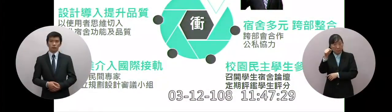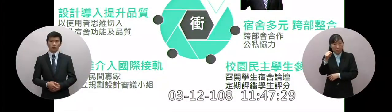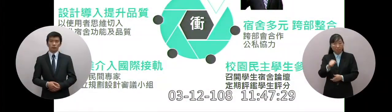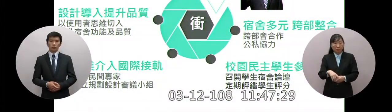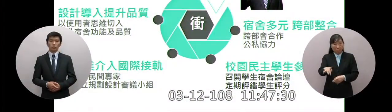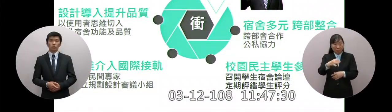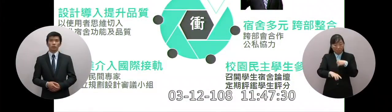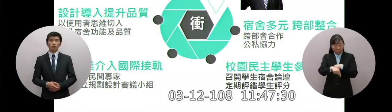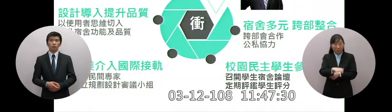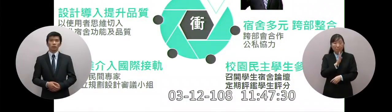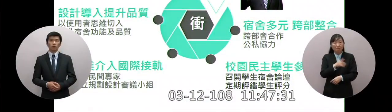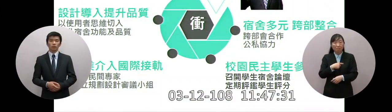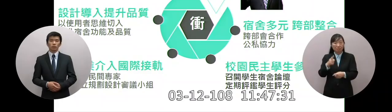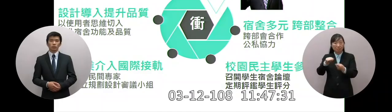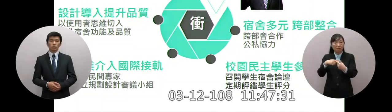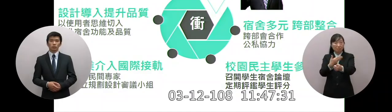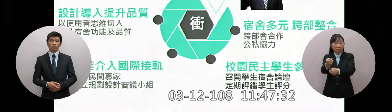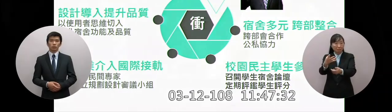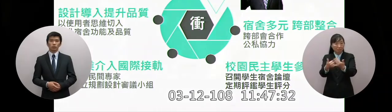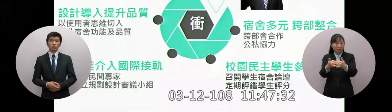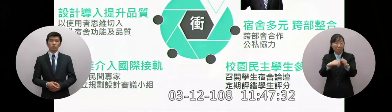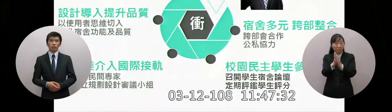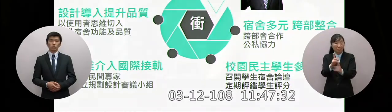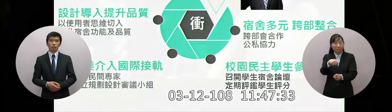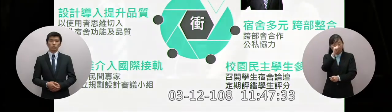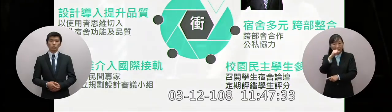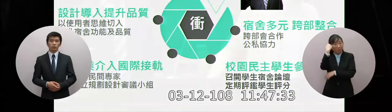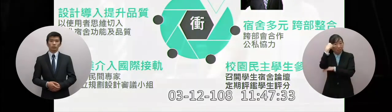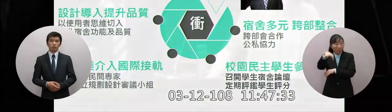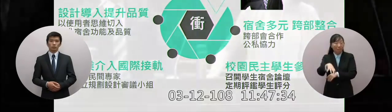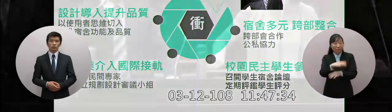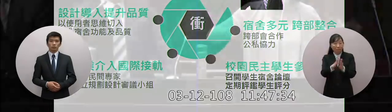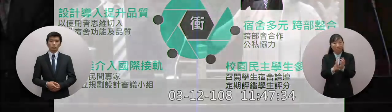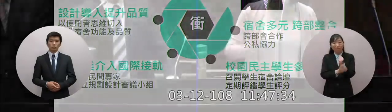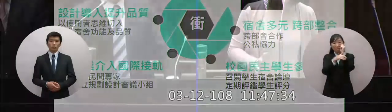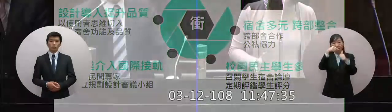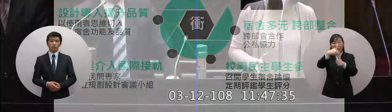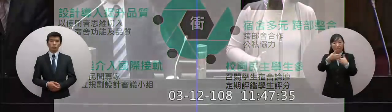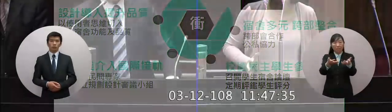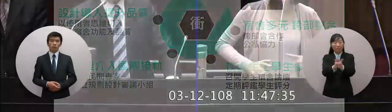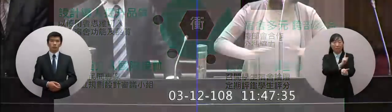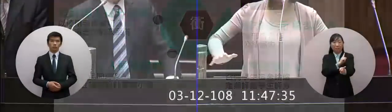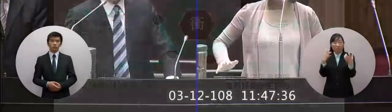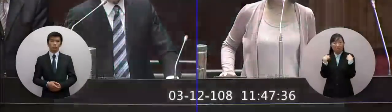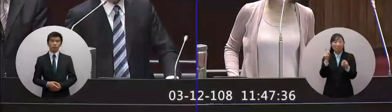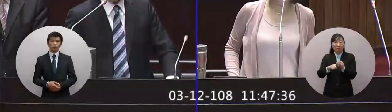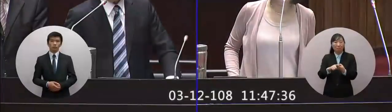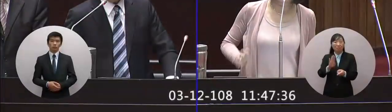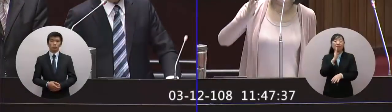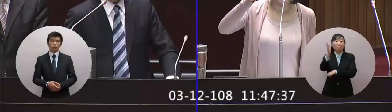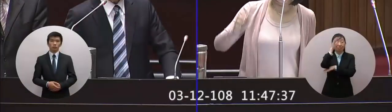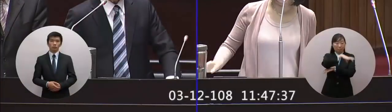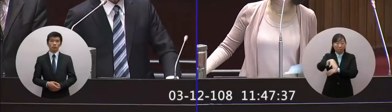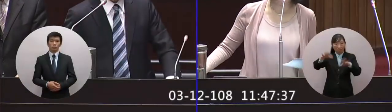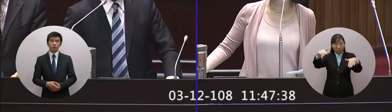就差这一脚，给孩子好宿舍，跨部会，您支持教育部做好本业。但是跨部会需要